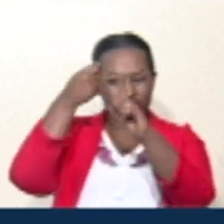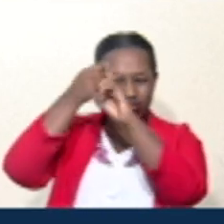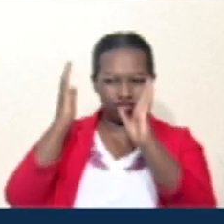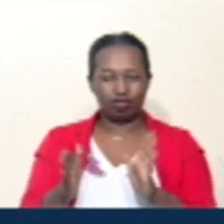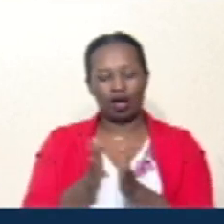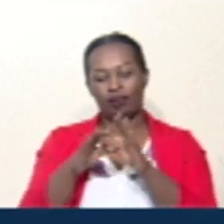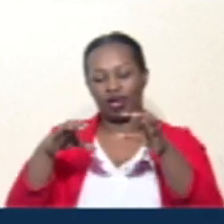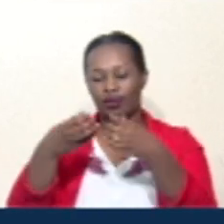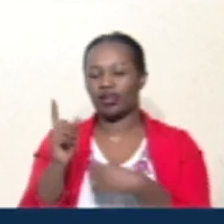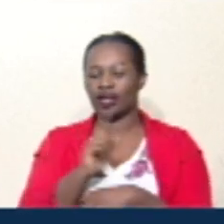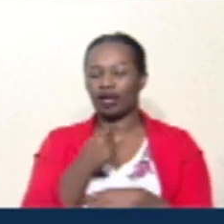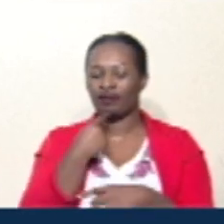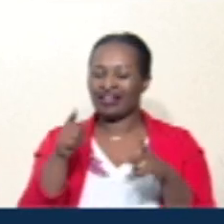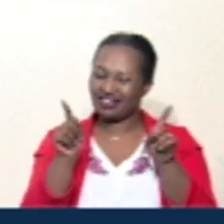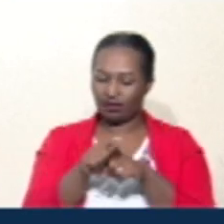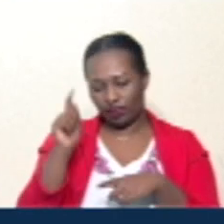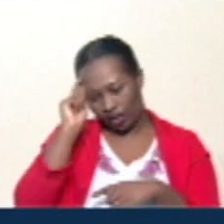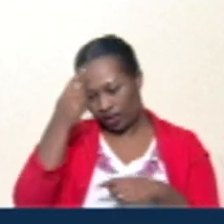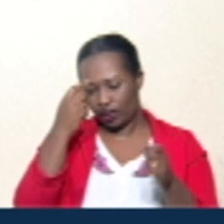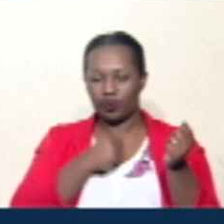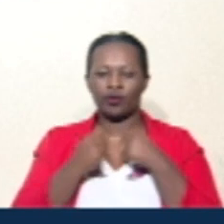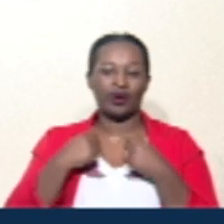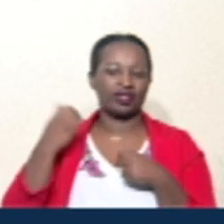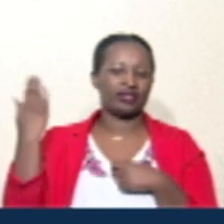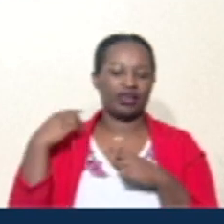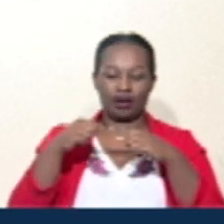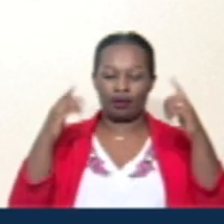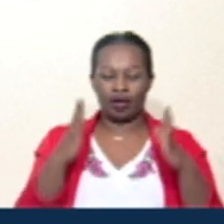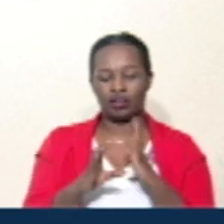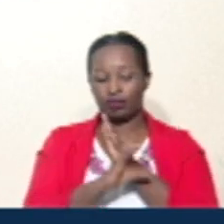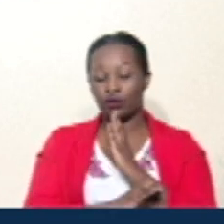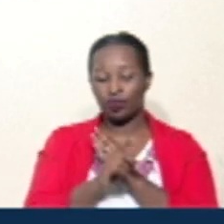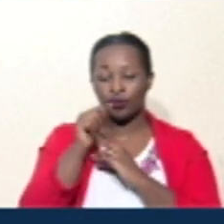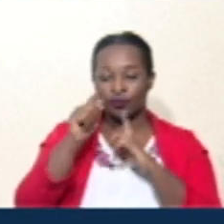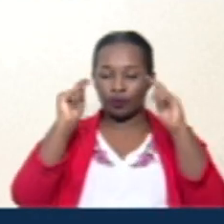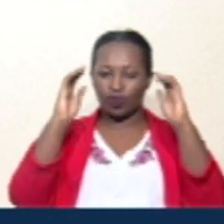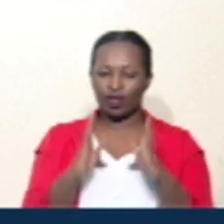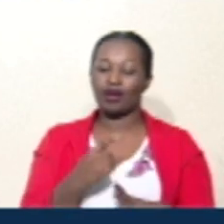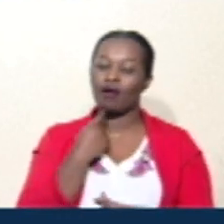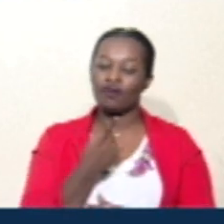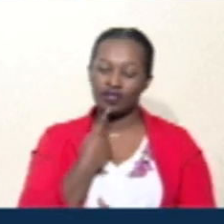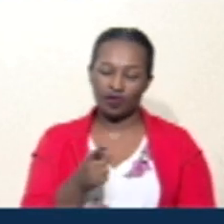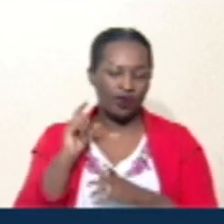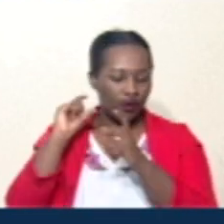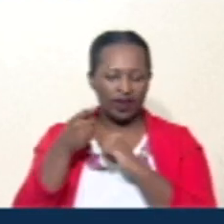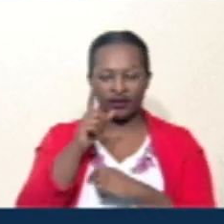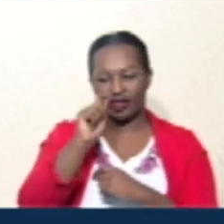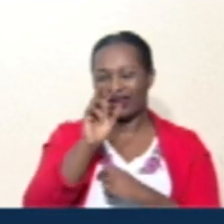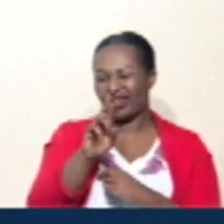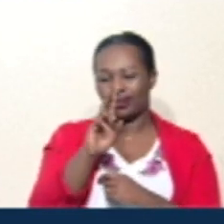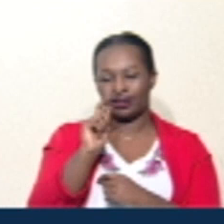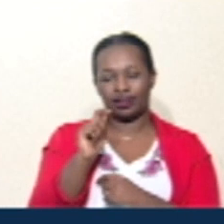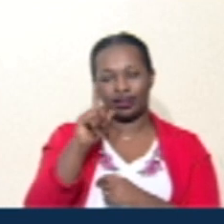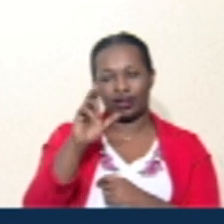leta y'u Rwanda y'icyo gihe nabo ngo barabanzi b'igihugu umutangabuhamya yabwiye urukiko ko radio ya RTLM inshuro nyinshi yasomaga urutonde